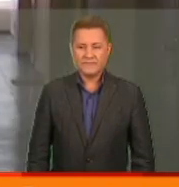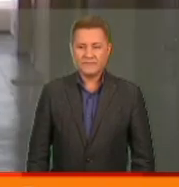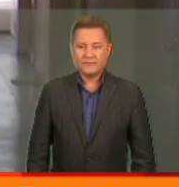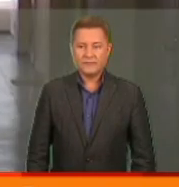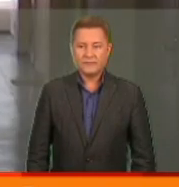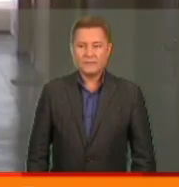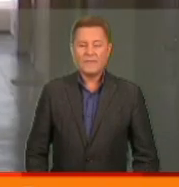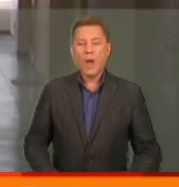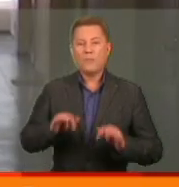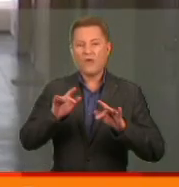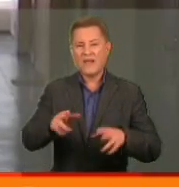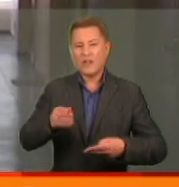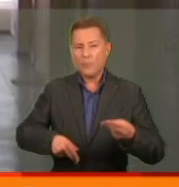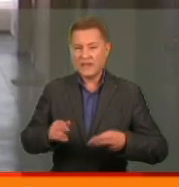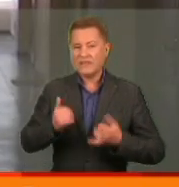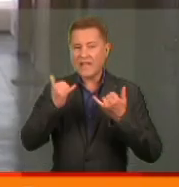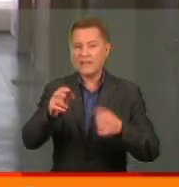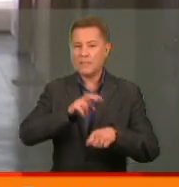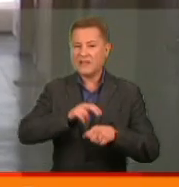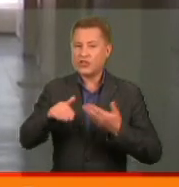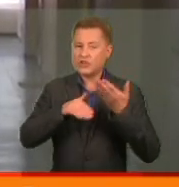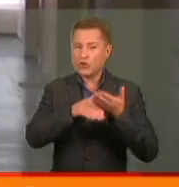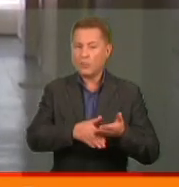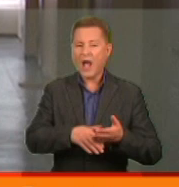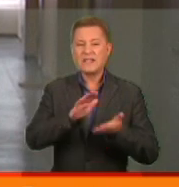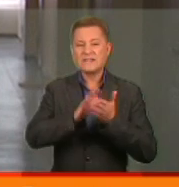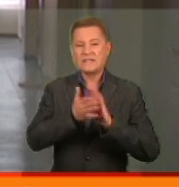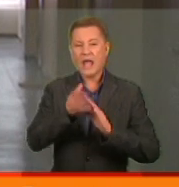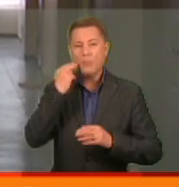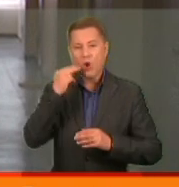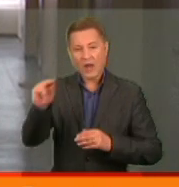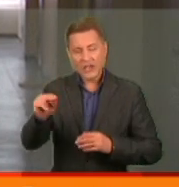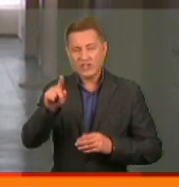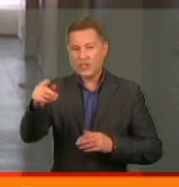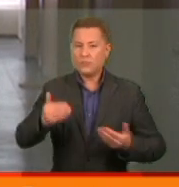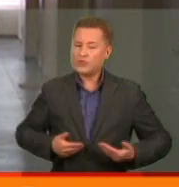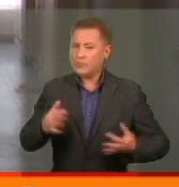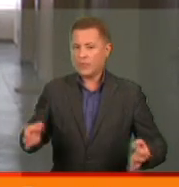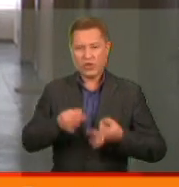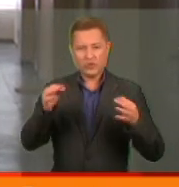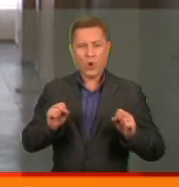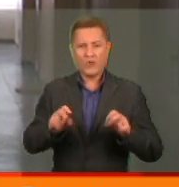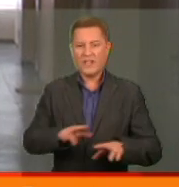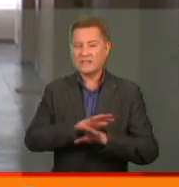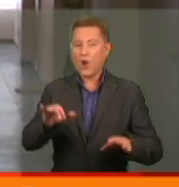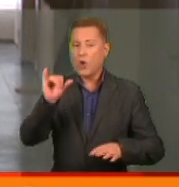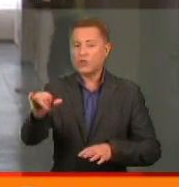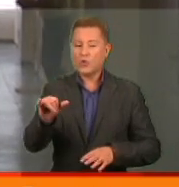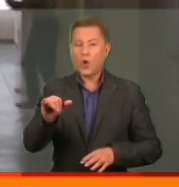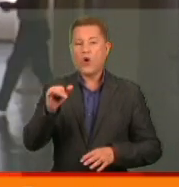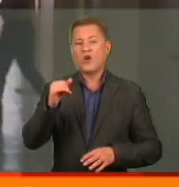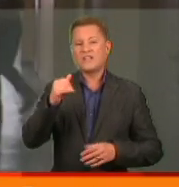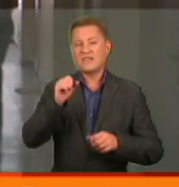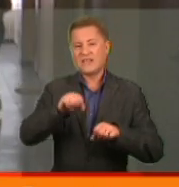Проведені оперативні втручання, надана медична допомога. Зараз стан з покращенням, їхньому життю нічого не загрожує. В одного травмована